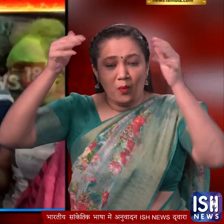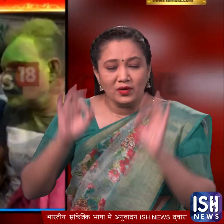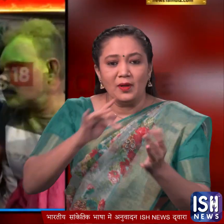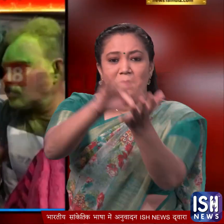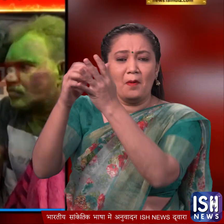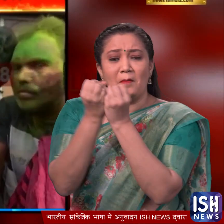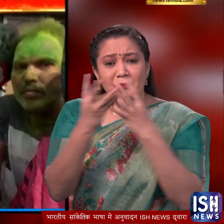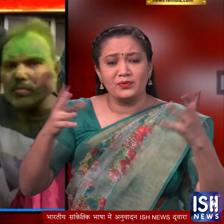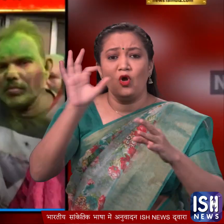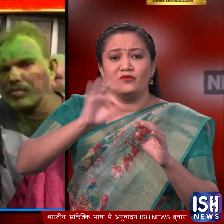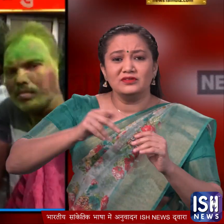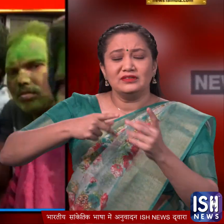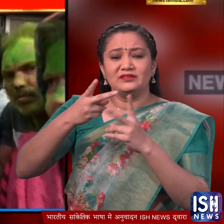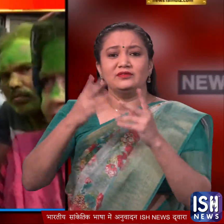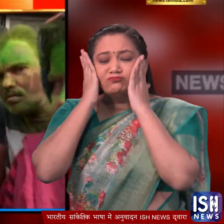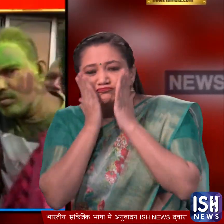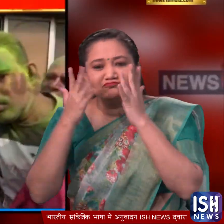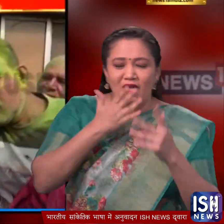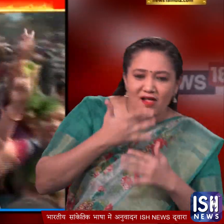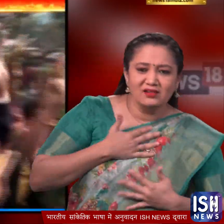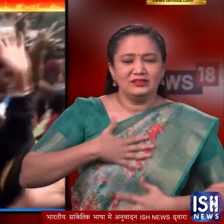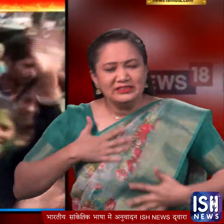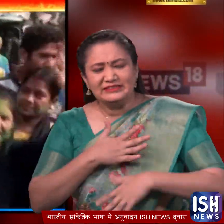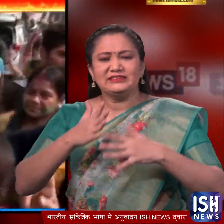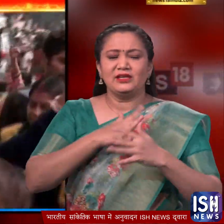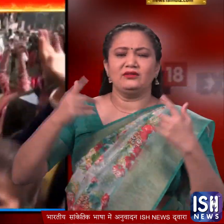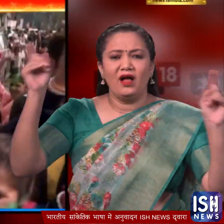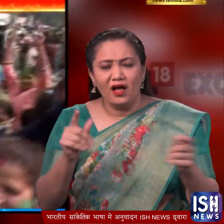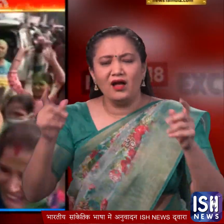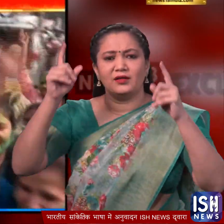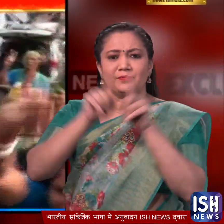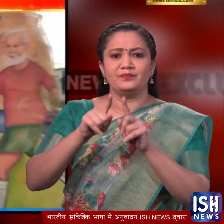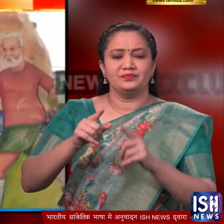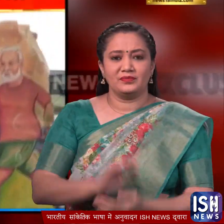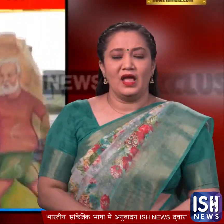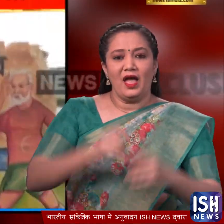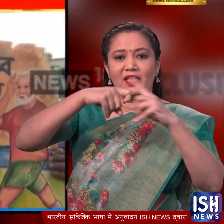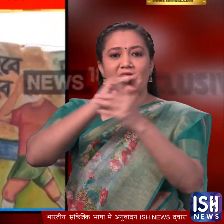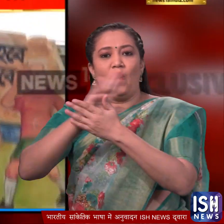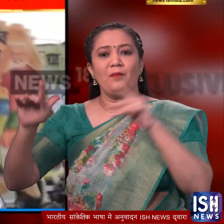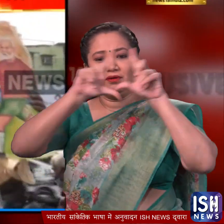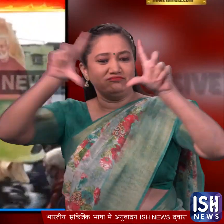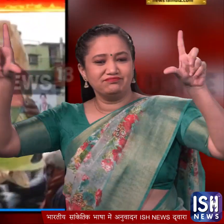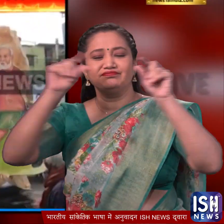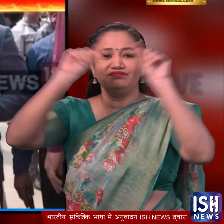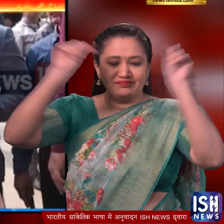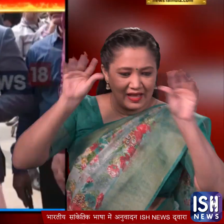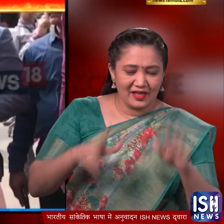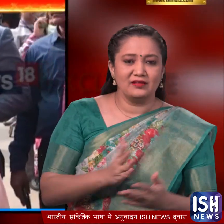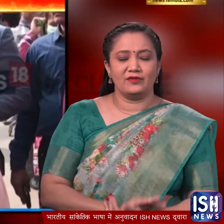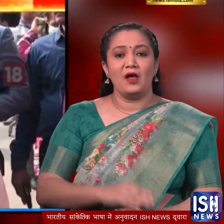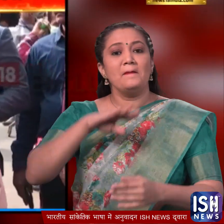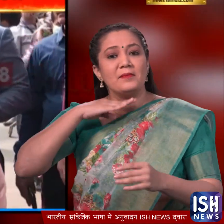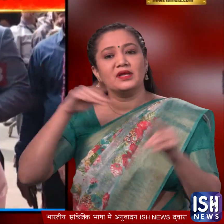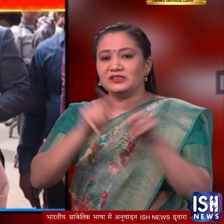जीत के बाद कई जगहों पर पार्टी कार्यकर्ताओं ने होली भी खेली। नाचते गाते कार्यकर्ताओं के हाथ में खेला होबे नारे लिखे पोस्टर भी नजर आए।